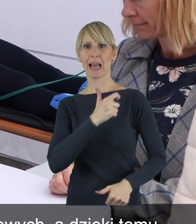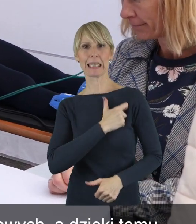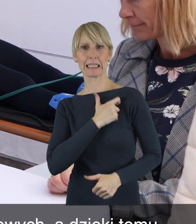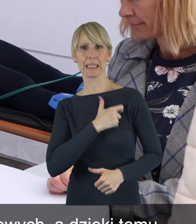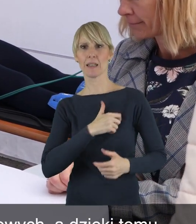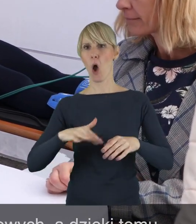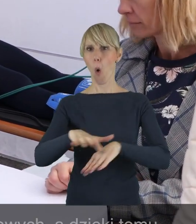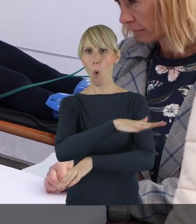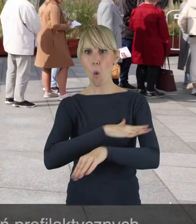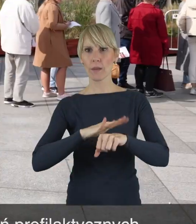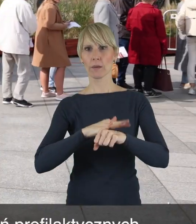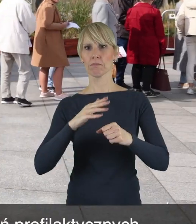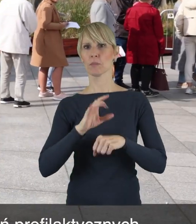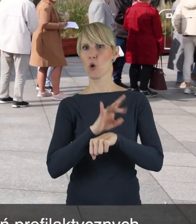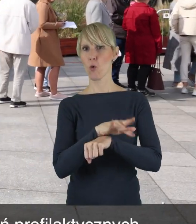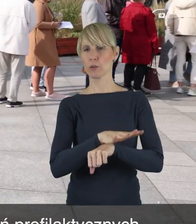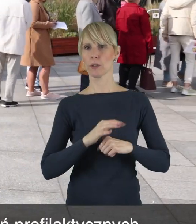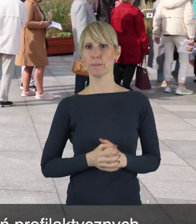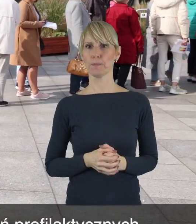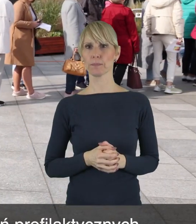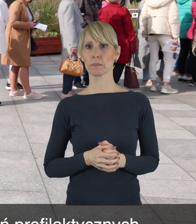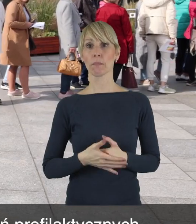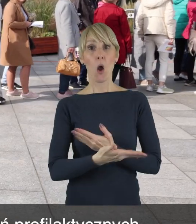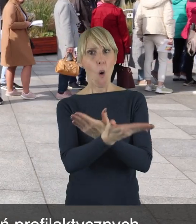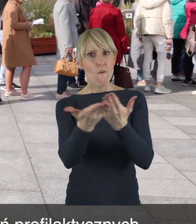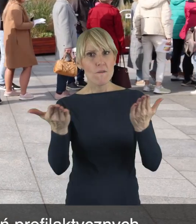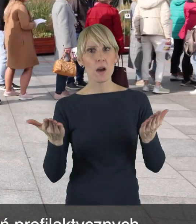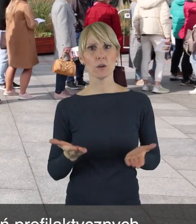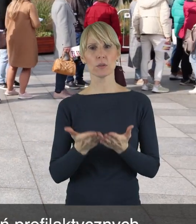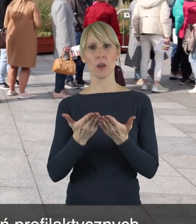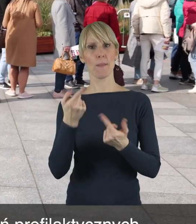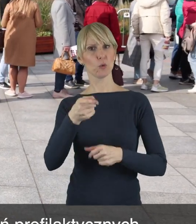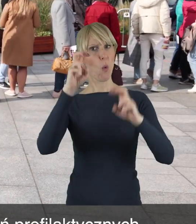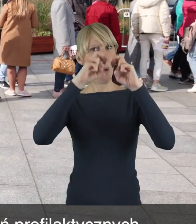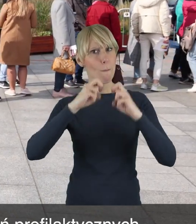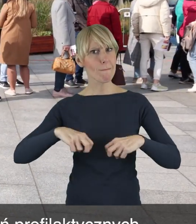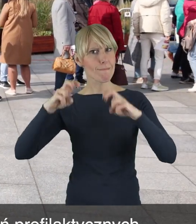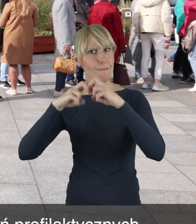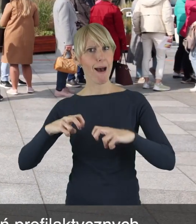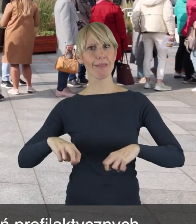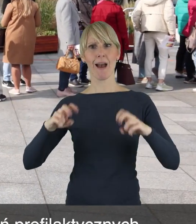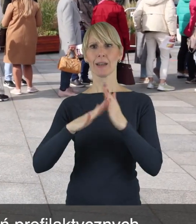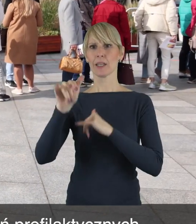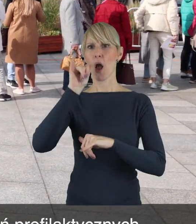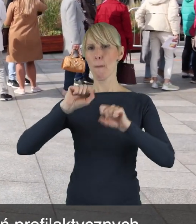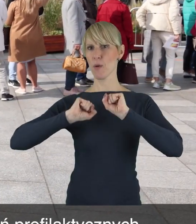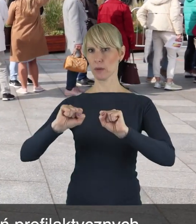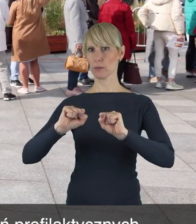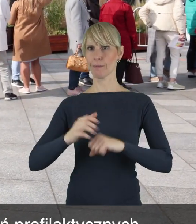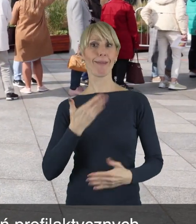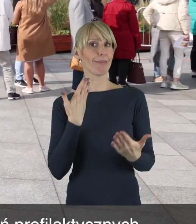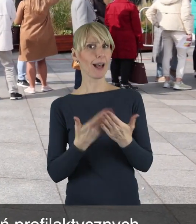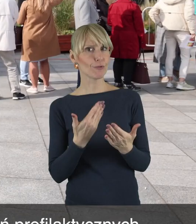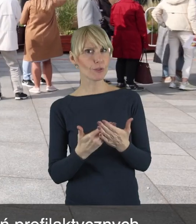i układu krążenia. Oferujemy dzisiaj Państwu bardzo szeroki zakres badań profilaktycznych. Dlaczego